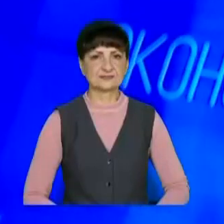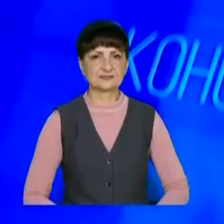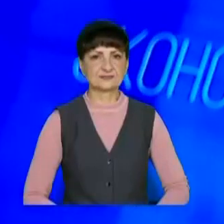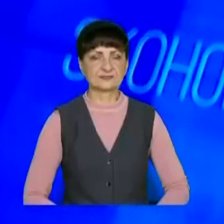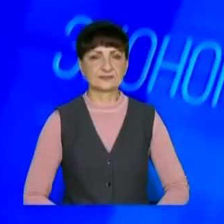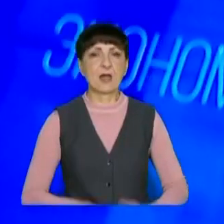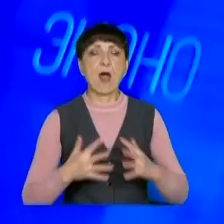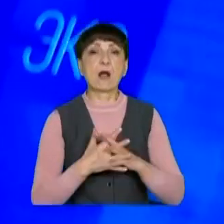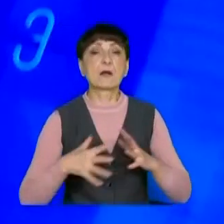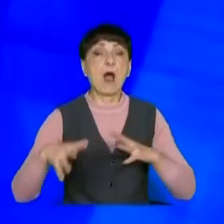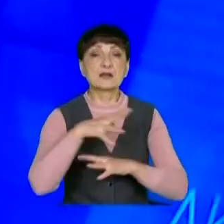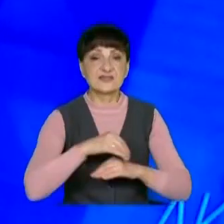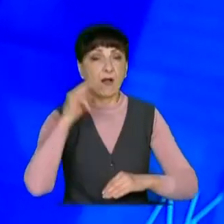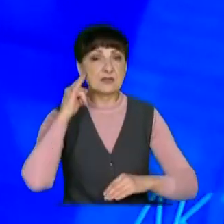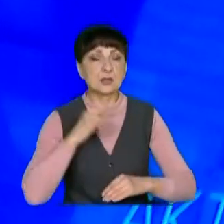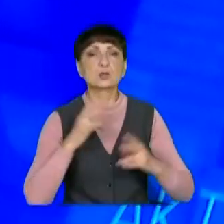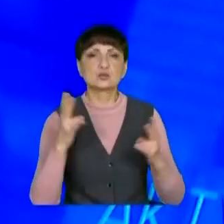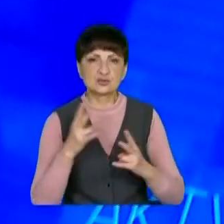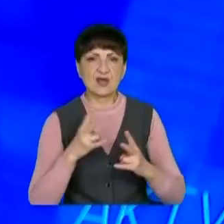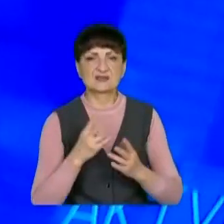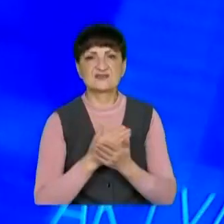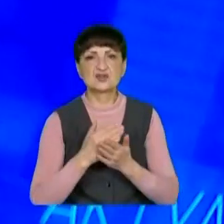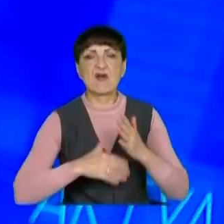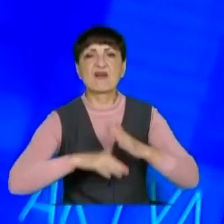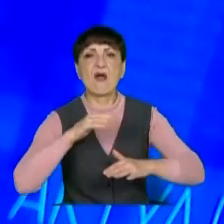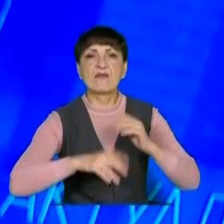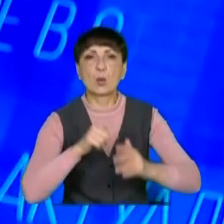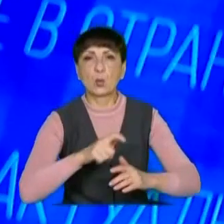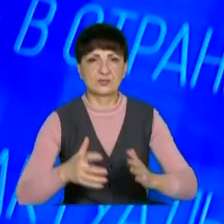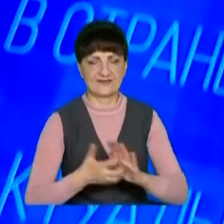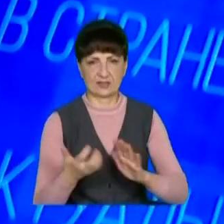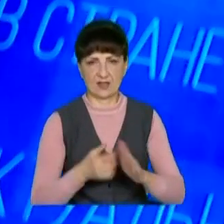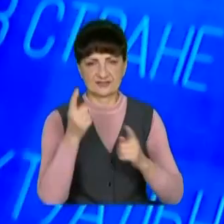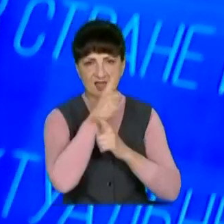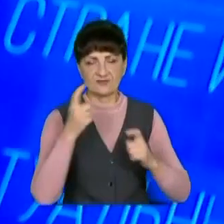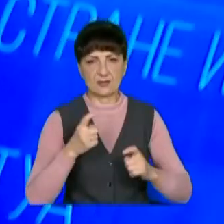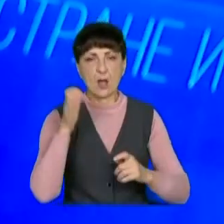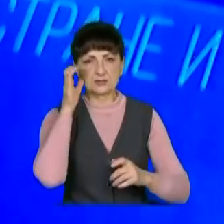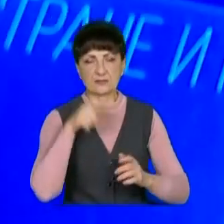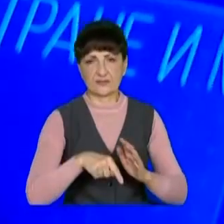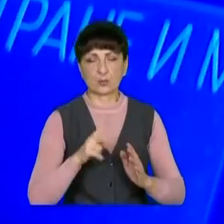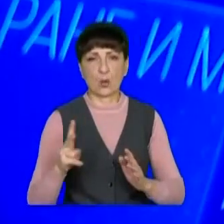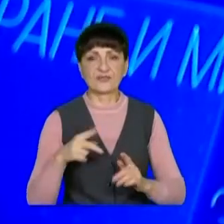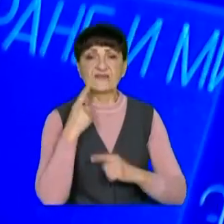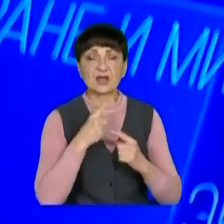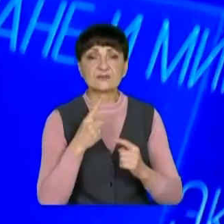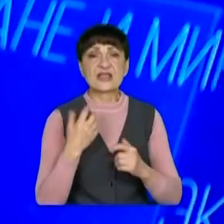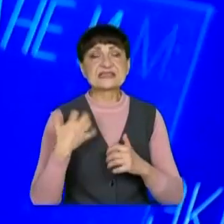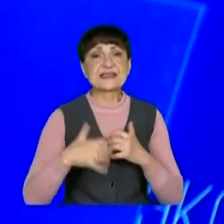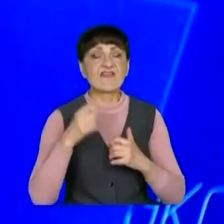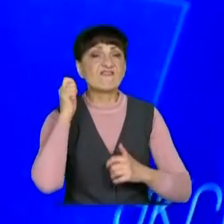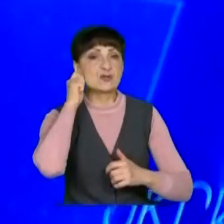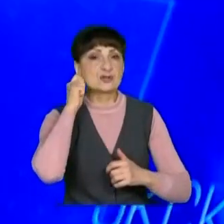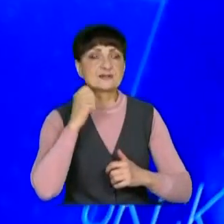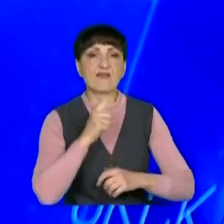Между тем, аграрная сфера Казахстана нуждается в высококвалифицированных кадрах. Об этом заявляют эксперты отрасли. По их словам, средний возраст